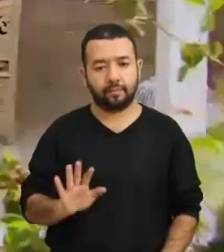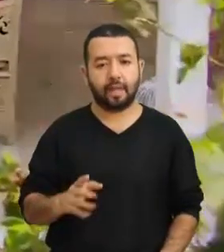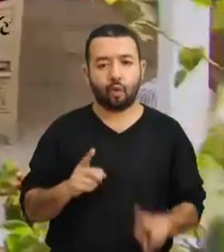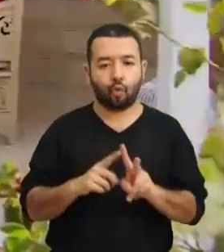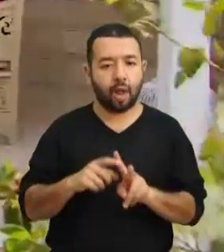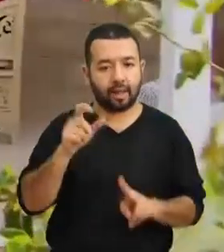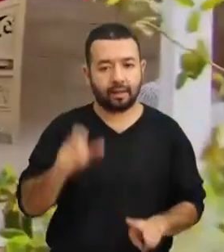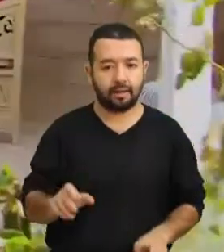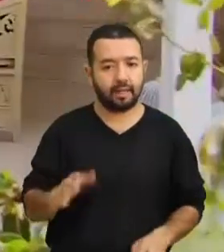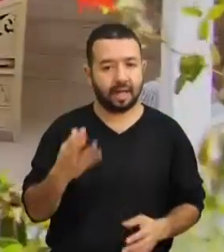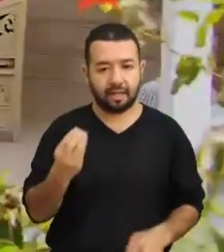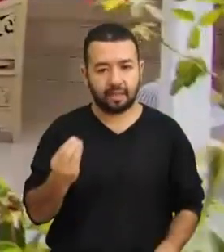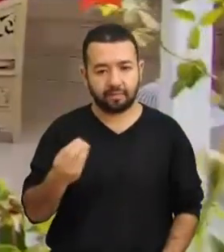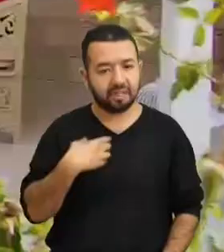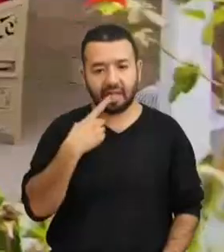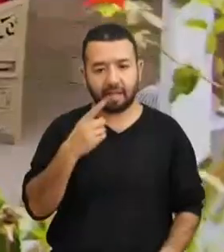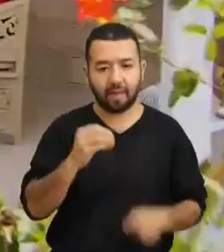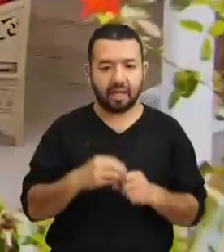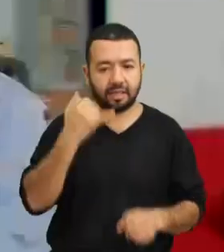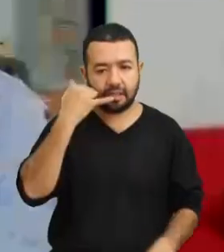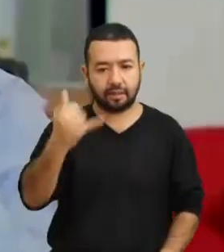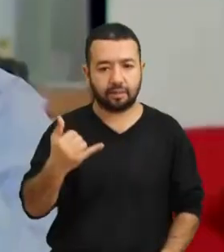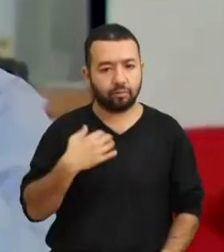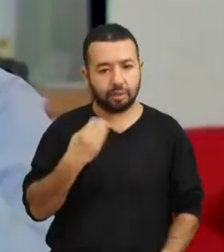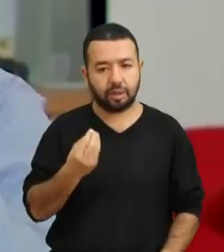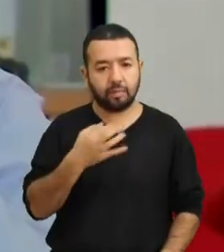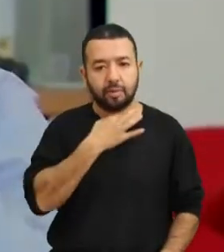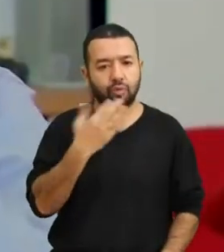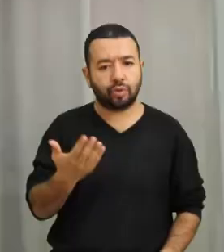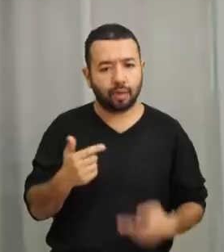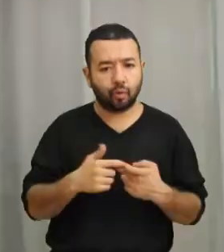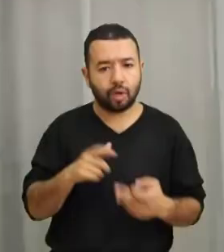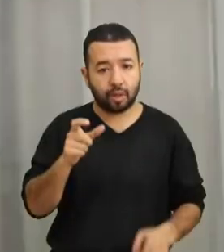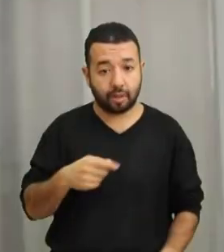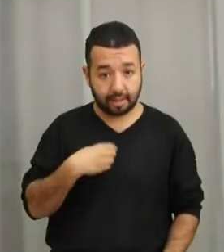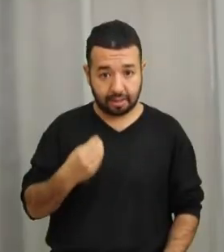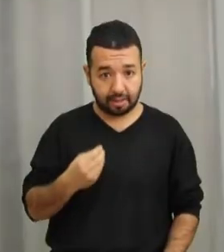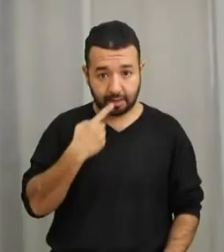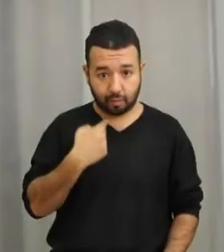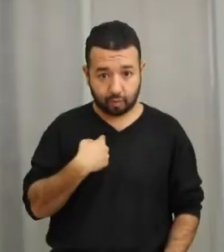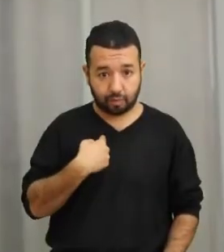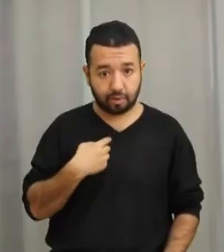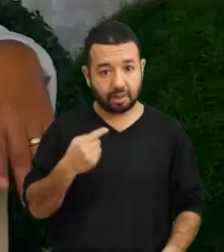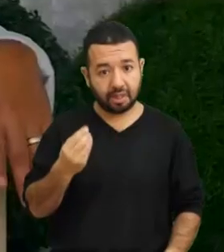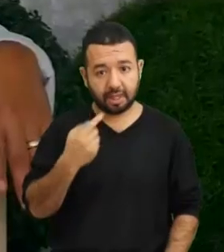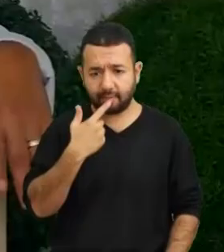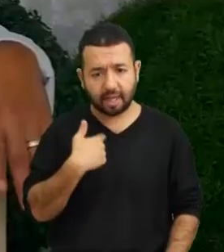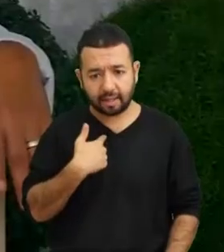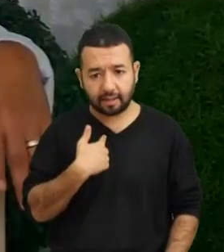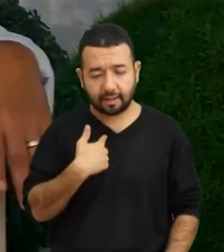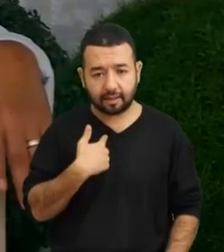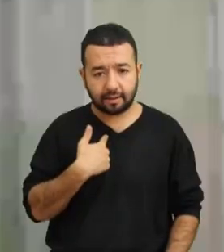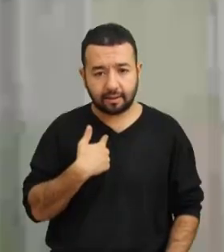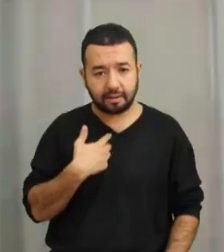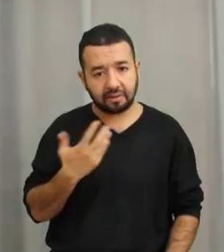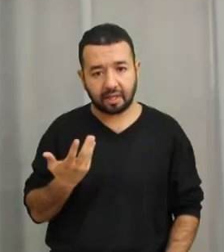Nur hoşçum, nasılsın demek için aramıştım canım. İyiyim, teşekkür ederim Rüyamcığım. İyiyim diyorsun. İyiyim derken,